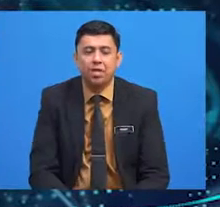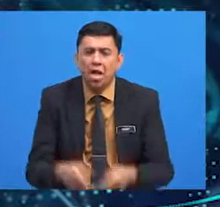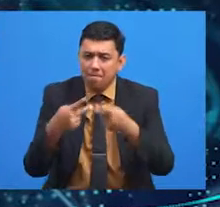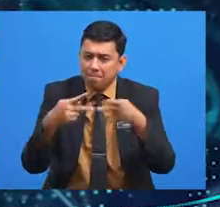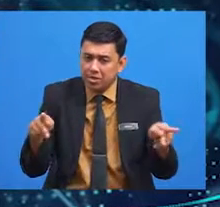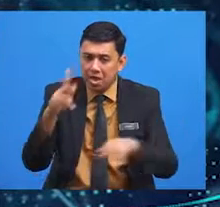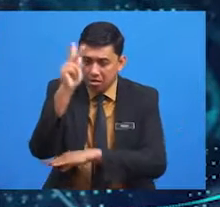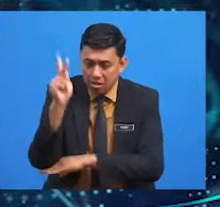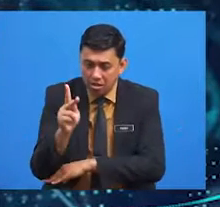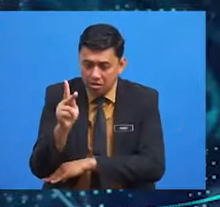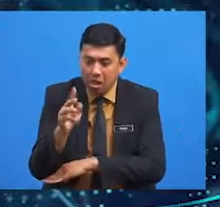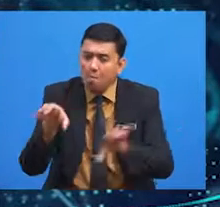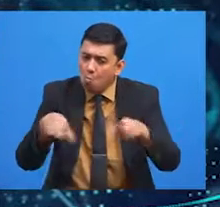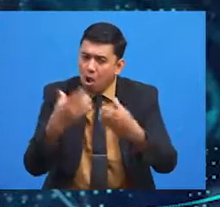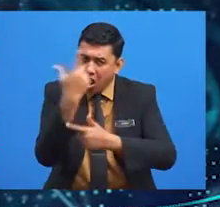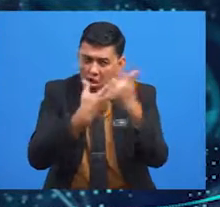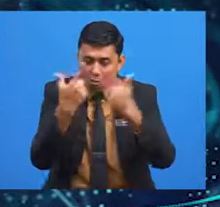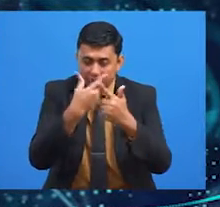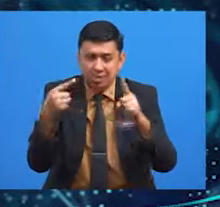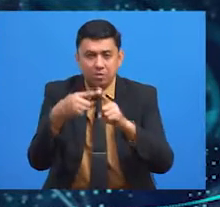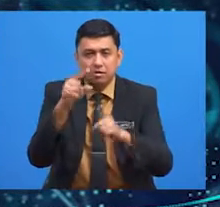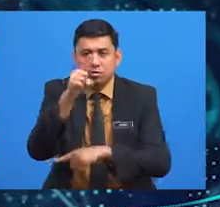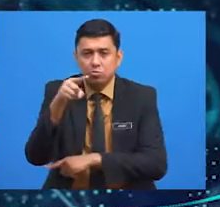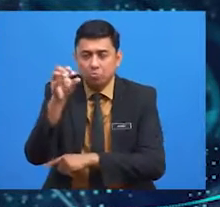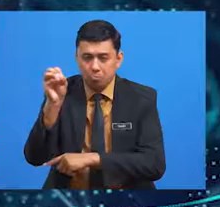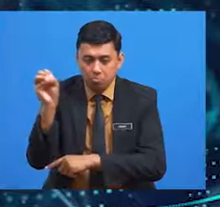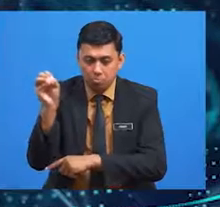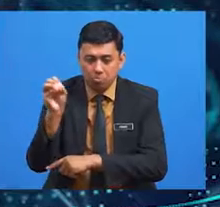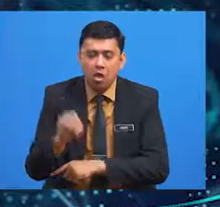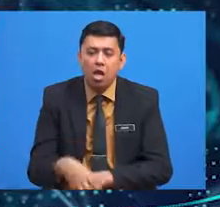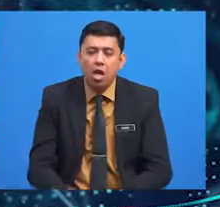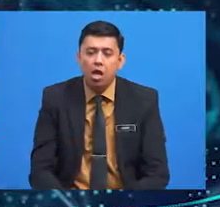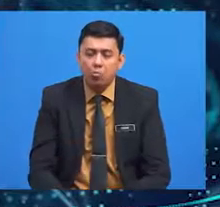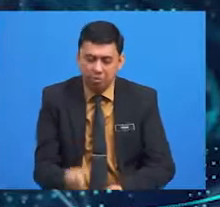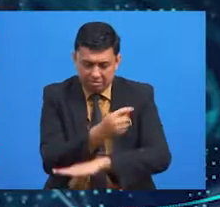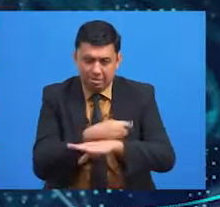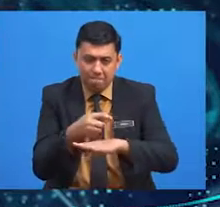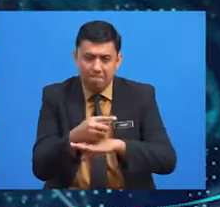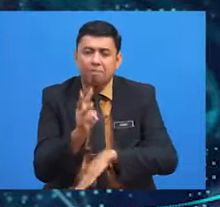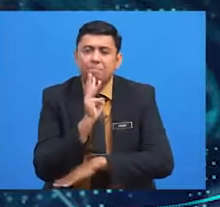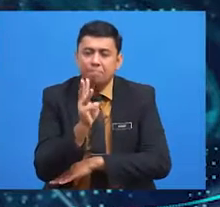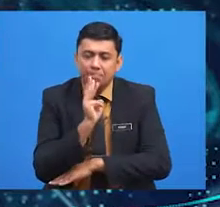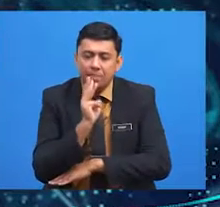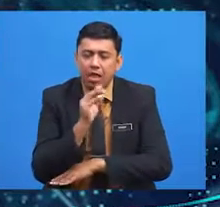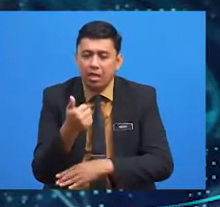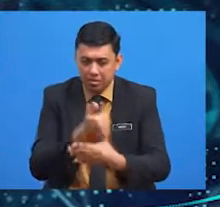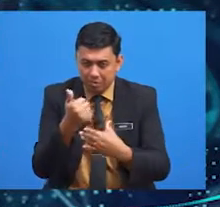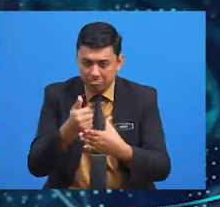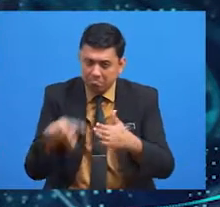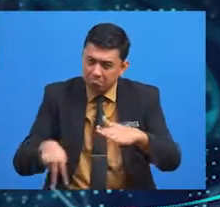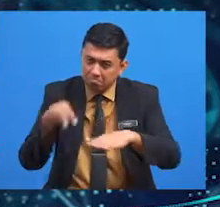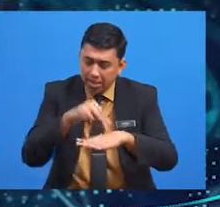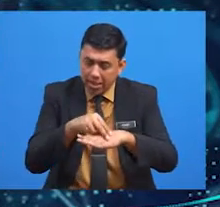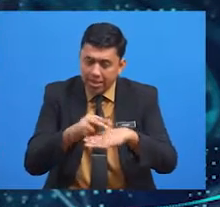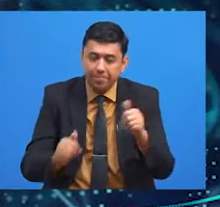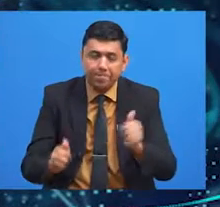Pernahkah murid-murid membuat lawatan ke zoo negara atau taman tema air ataupun menaiki kenderaan awam